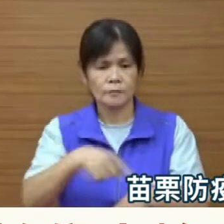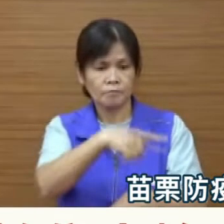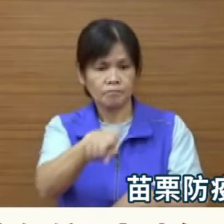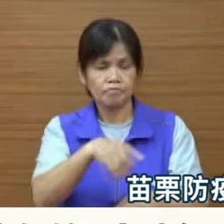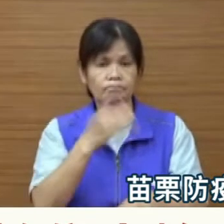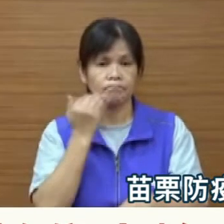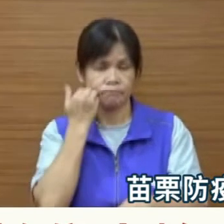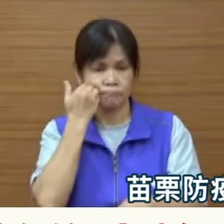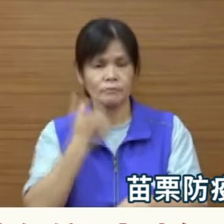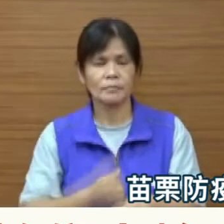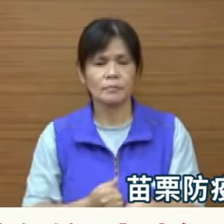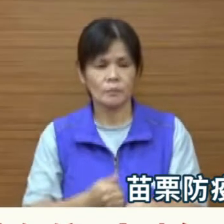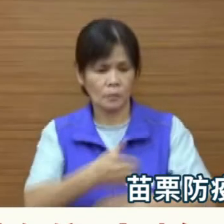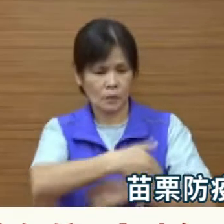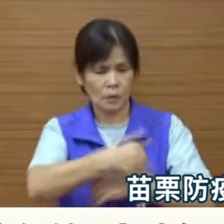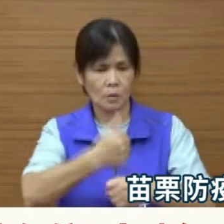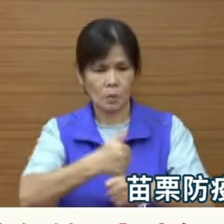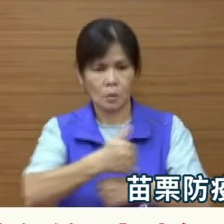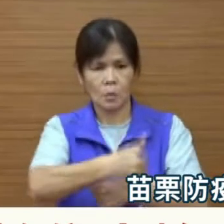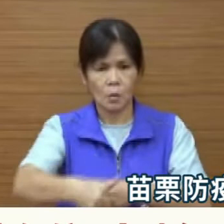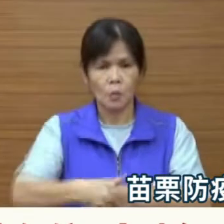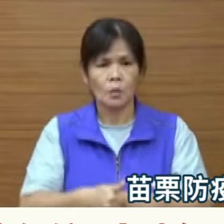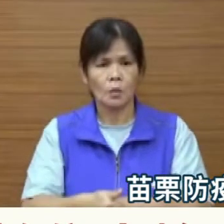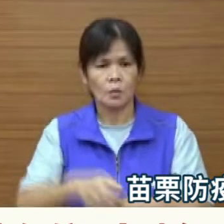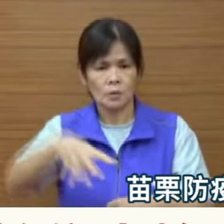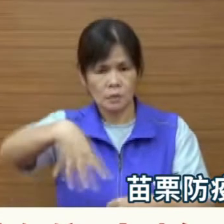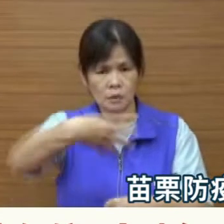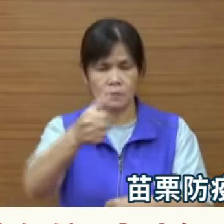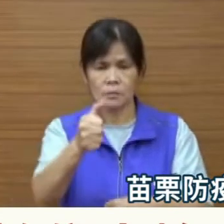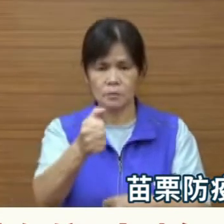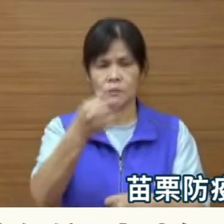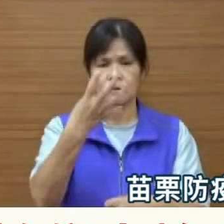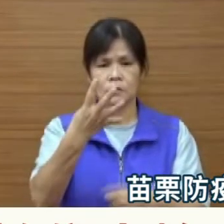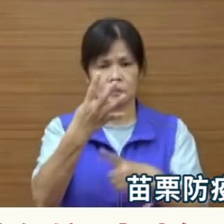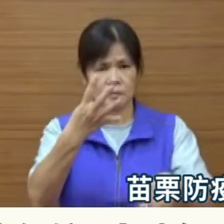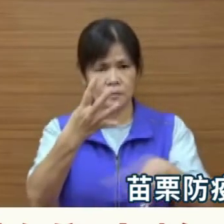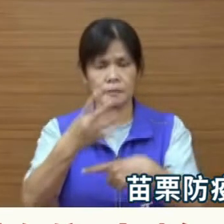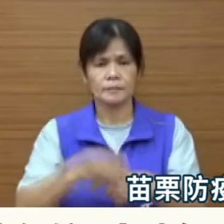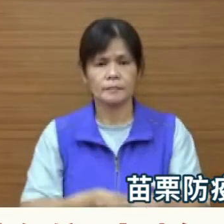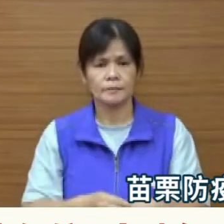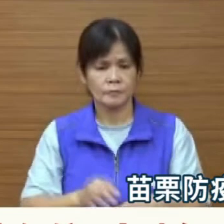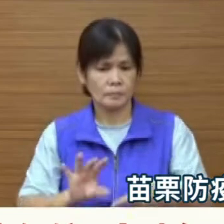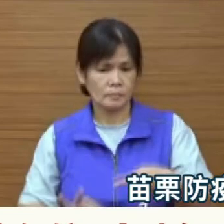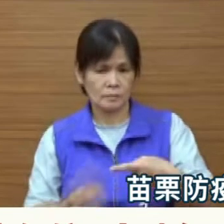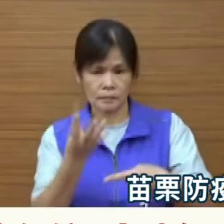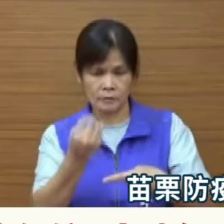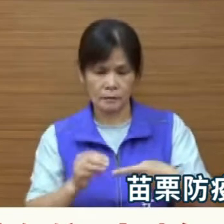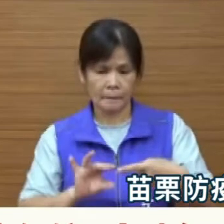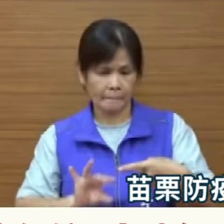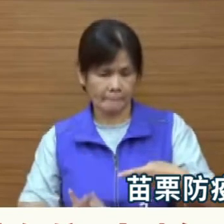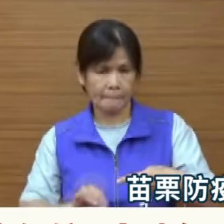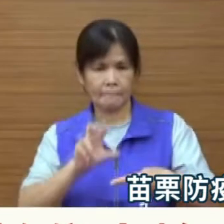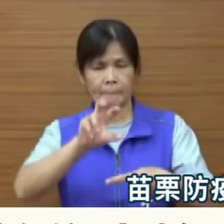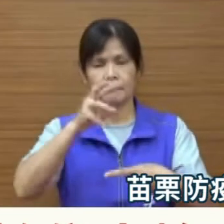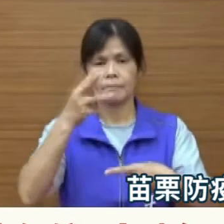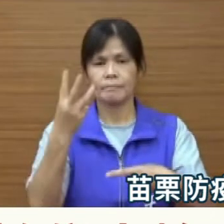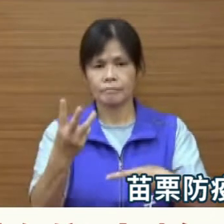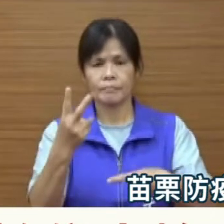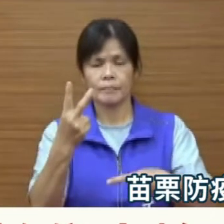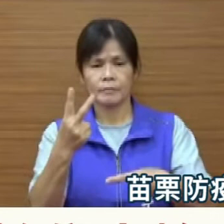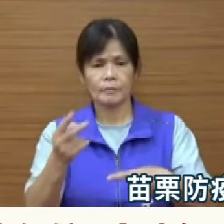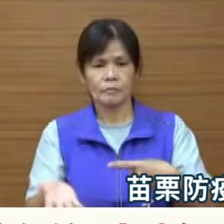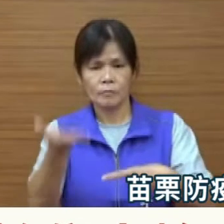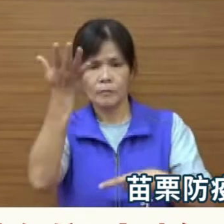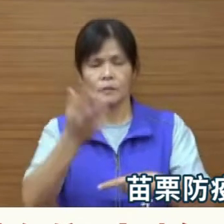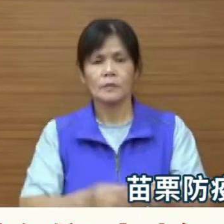554人，那其中这个外籍移工的部分有454人，占了82%，这